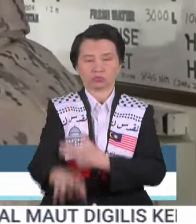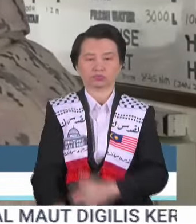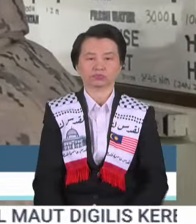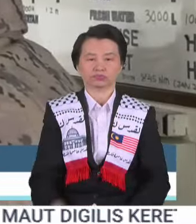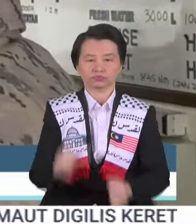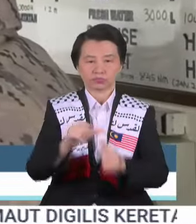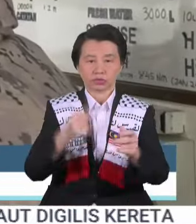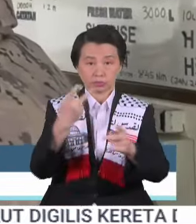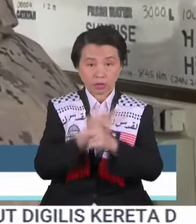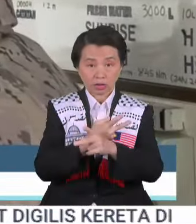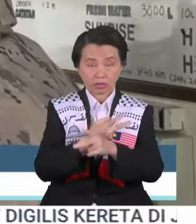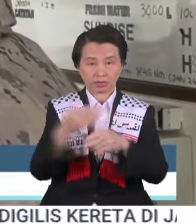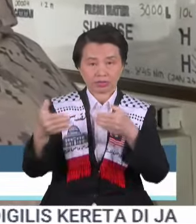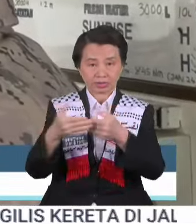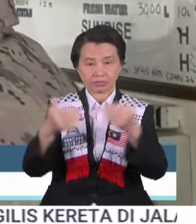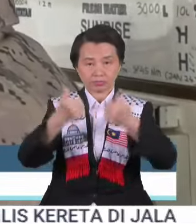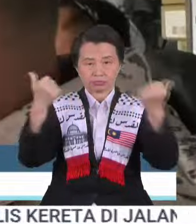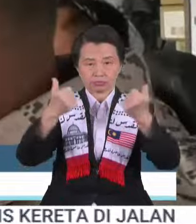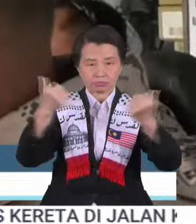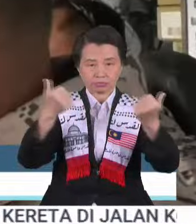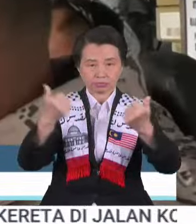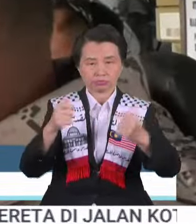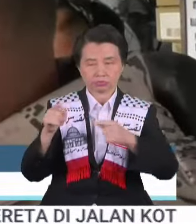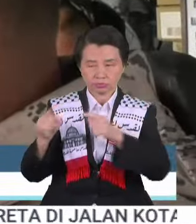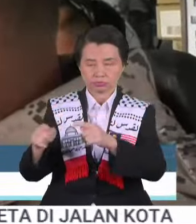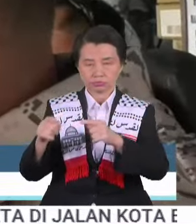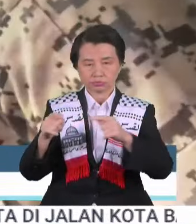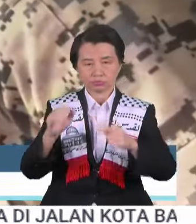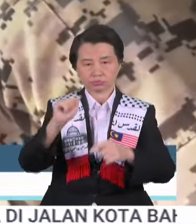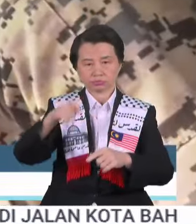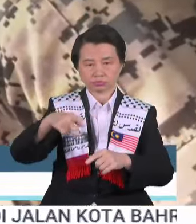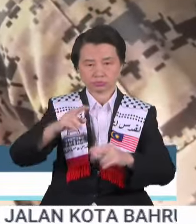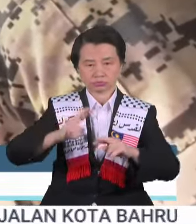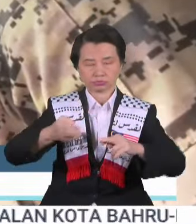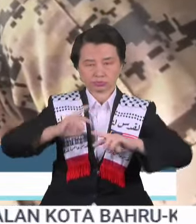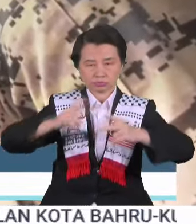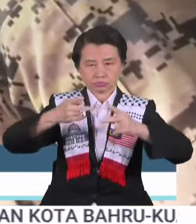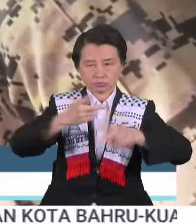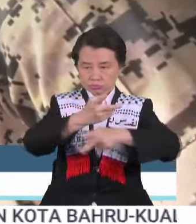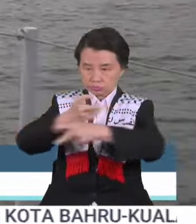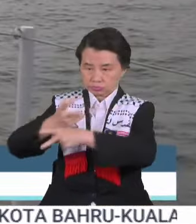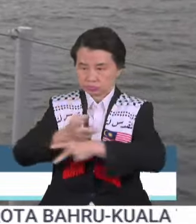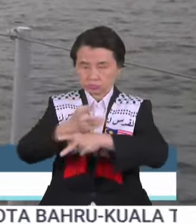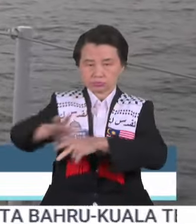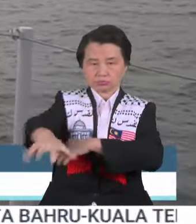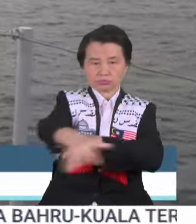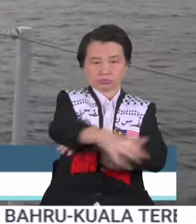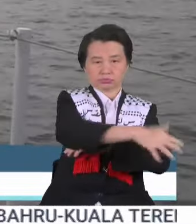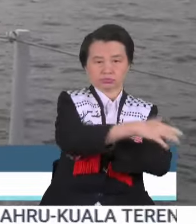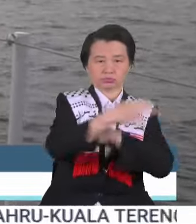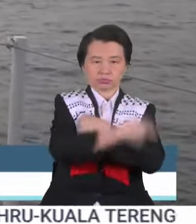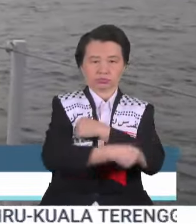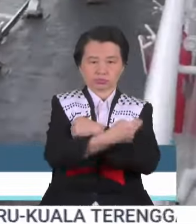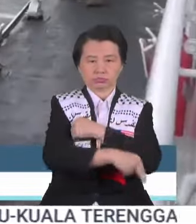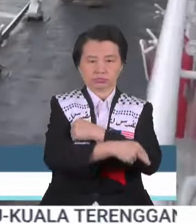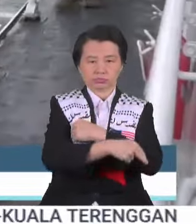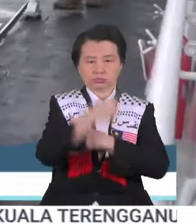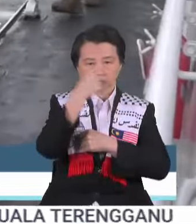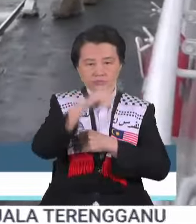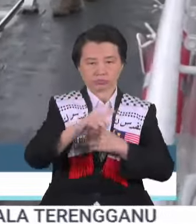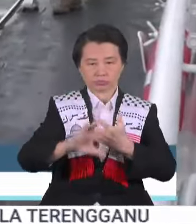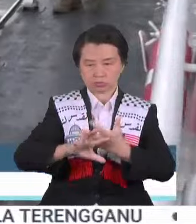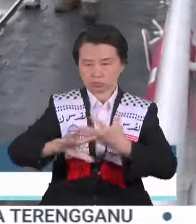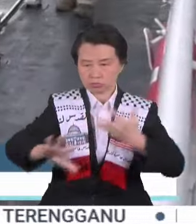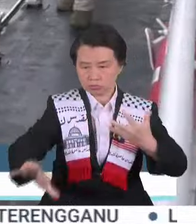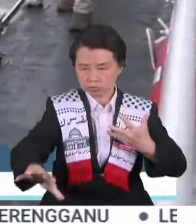Setiap kali menjelang Syawal, Maritim Malaysia meningkatkan kawalan keselamatan perairan negara. Ia bagi